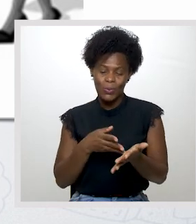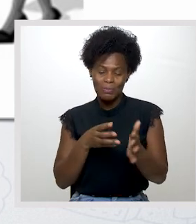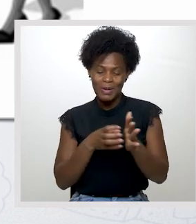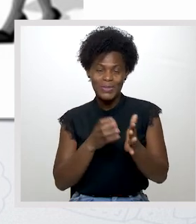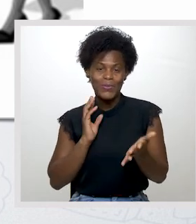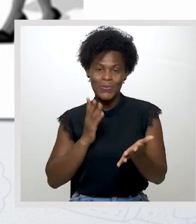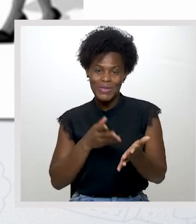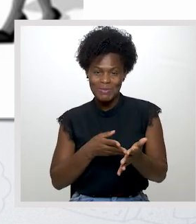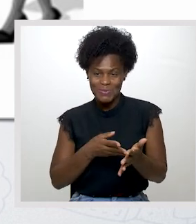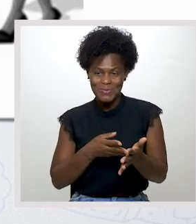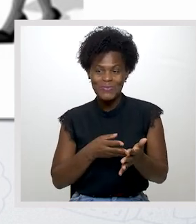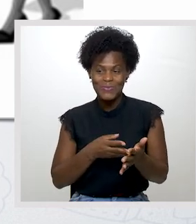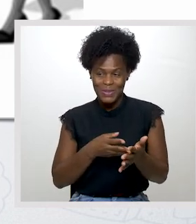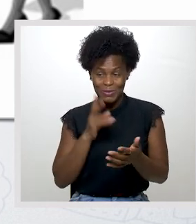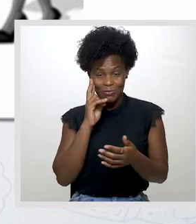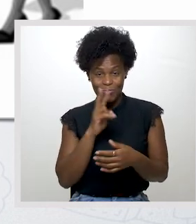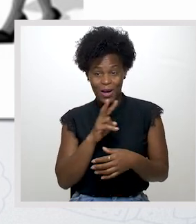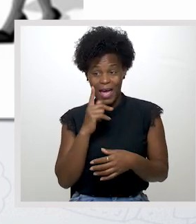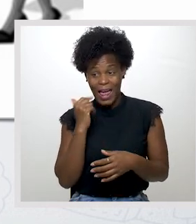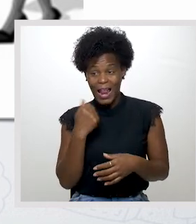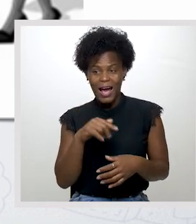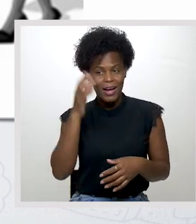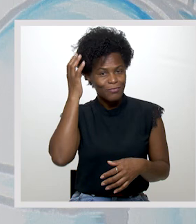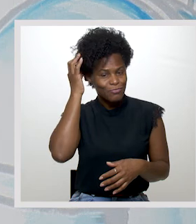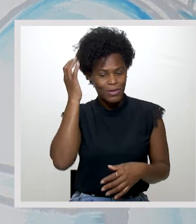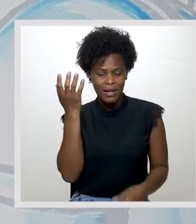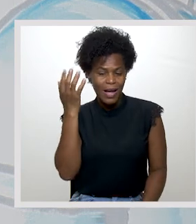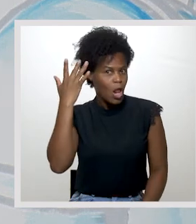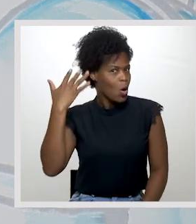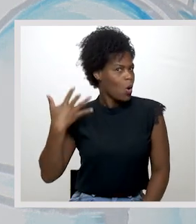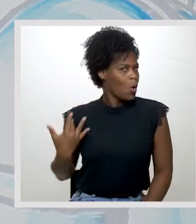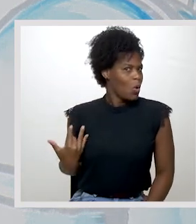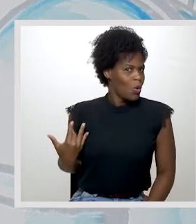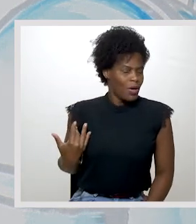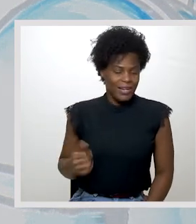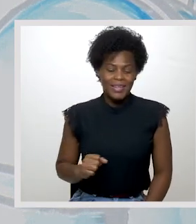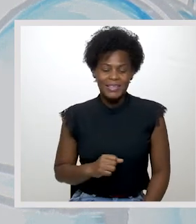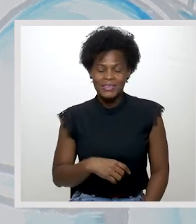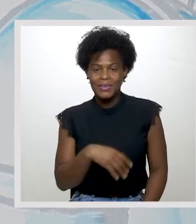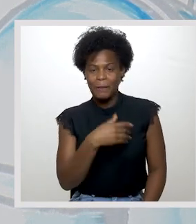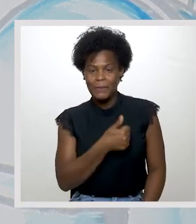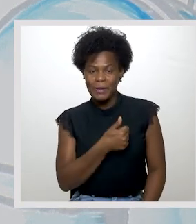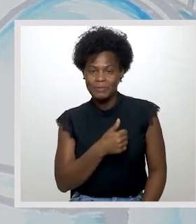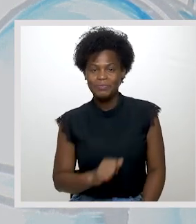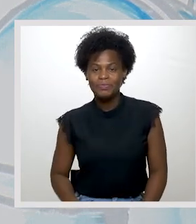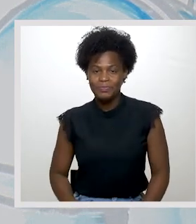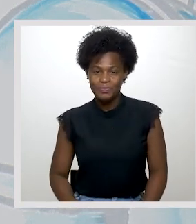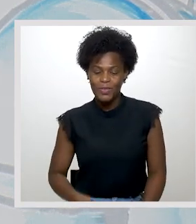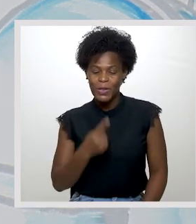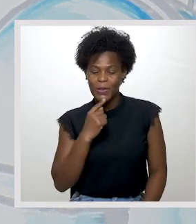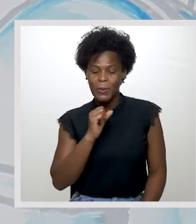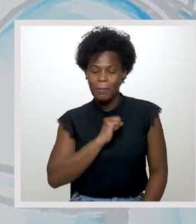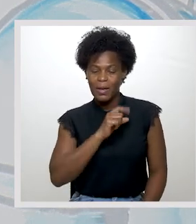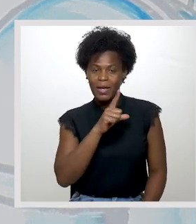dernière image. Vous voyez, elle a des cheveux longs, n'est-ce pas? Le B.